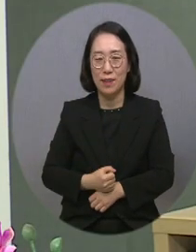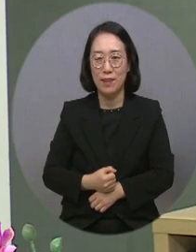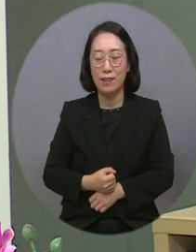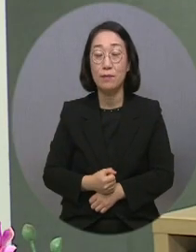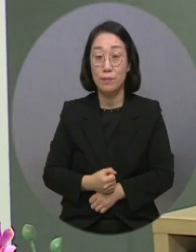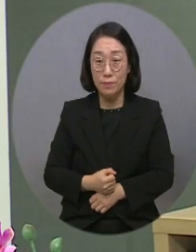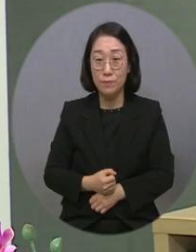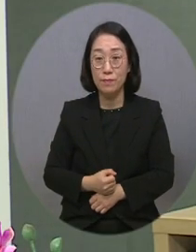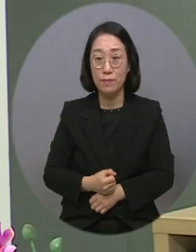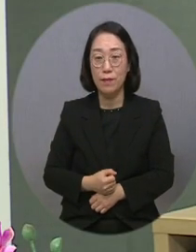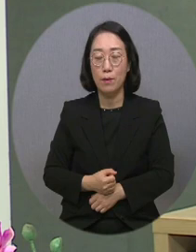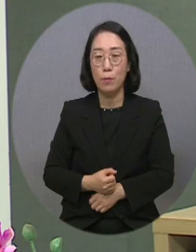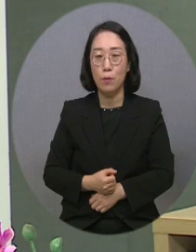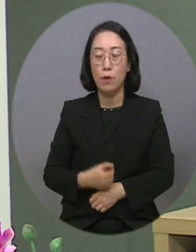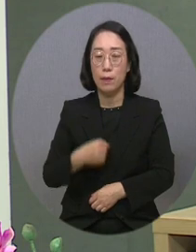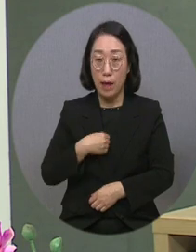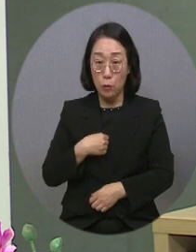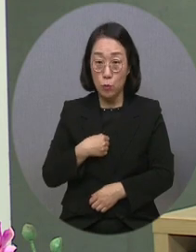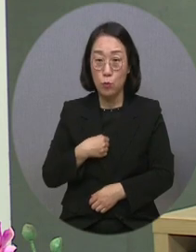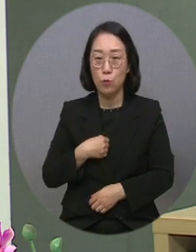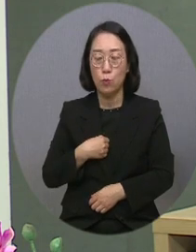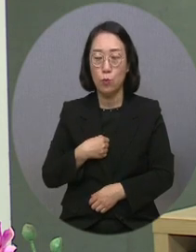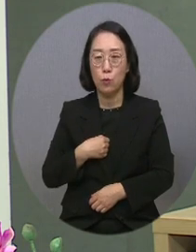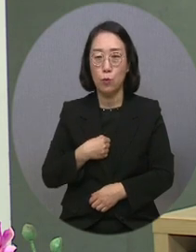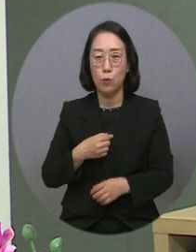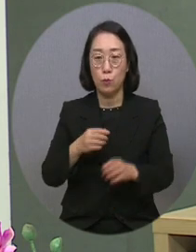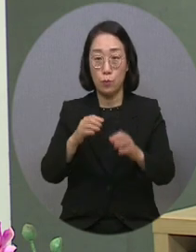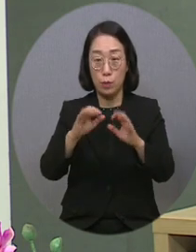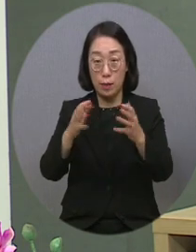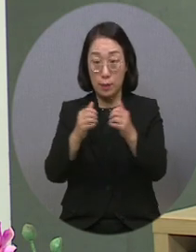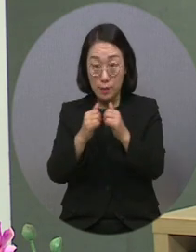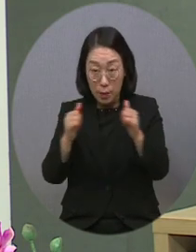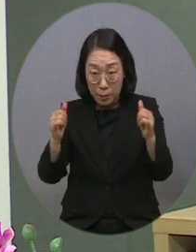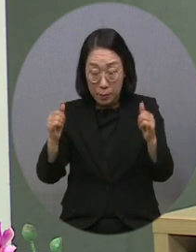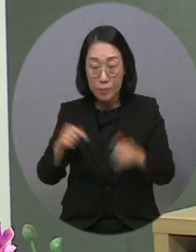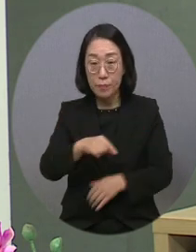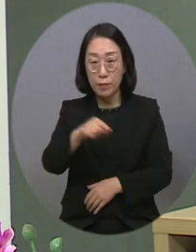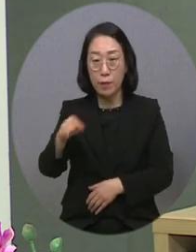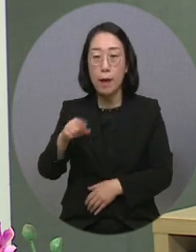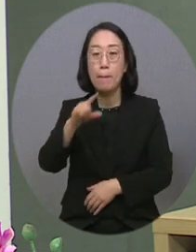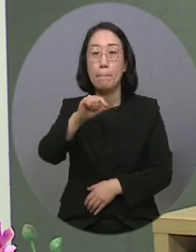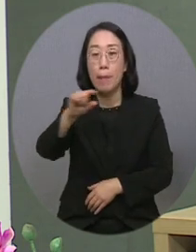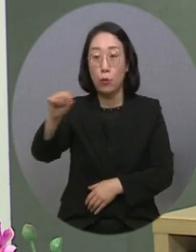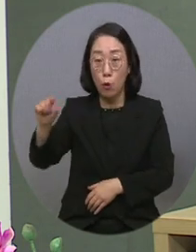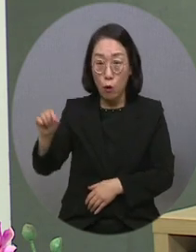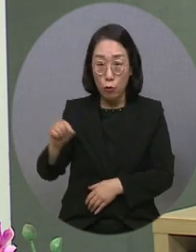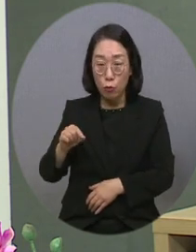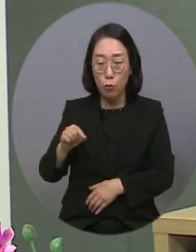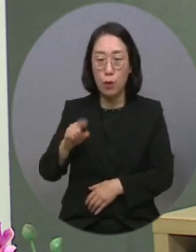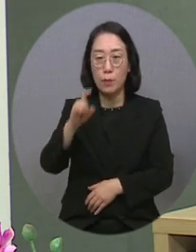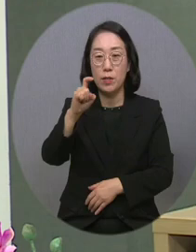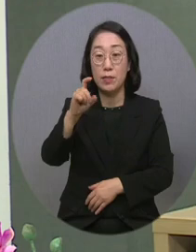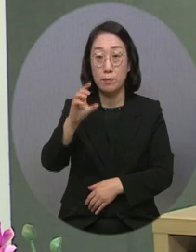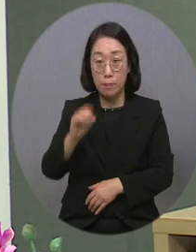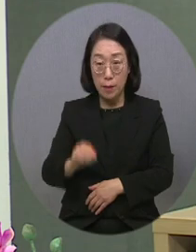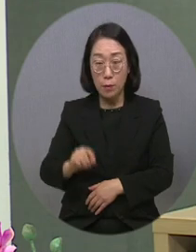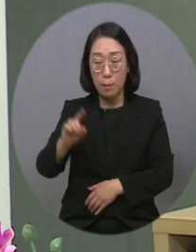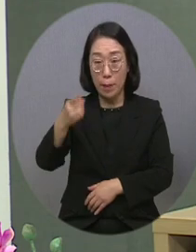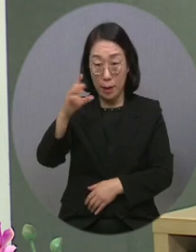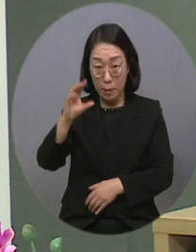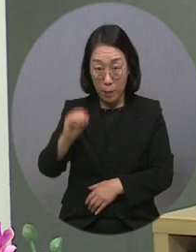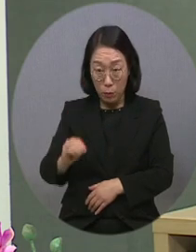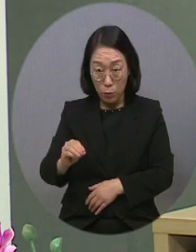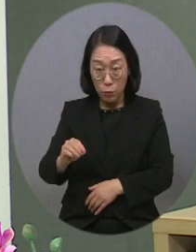우리 국민들이 저 자신도 그렇지만 내가 뭐 십시일반으로 만 원을 냈든 10만 원을 냈든 100만 원을